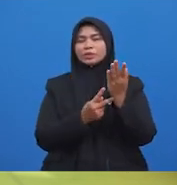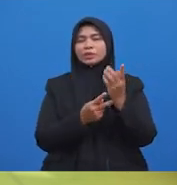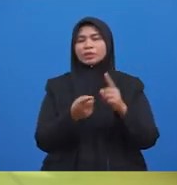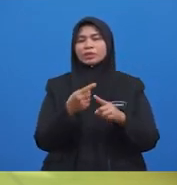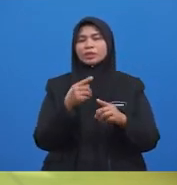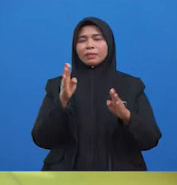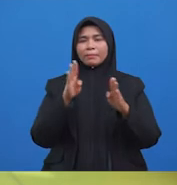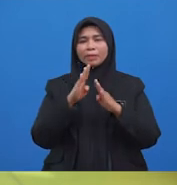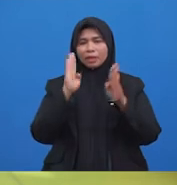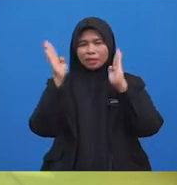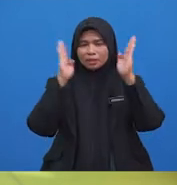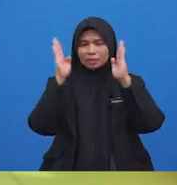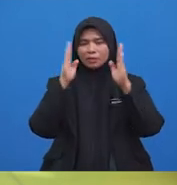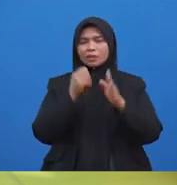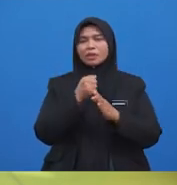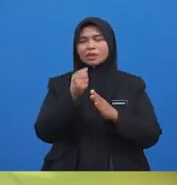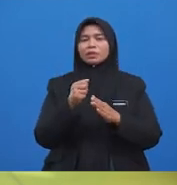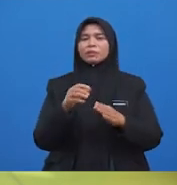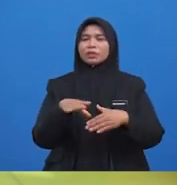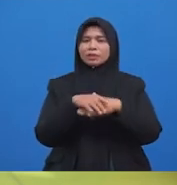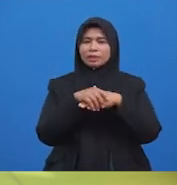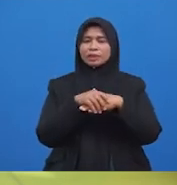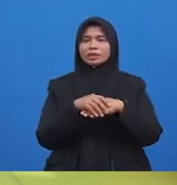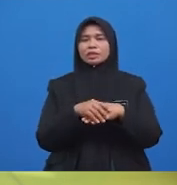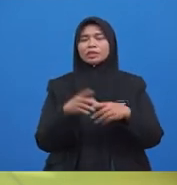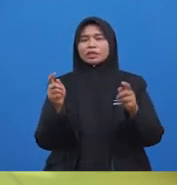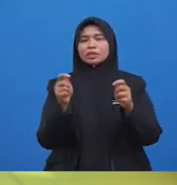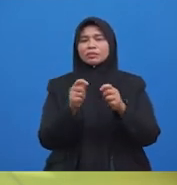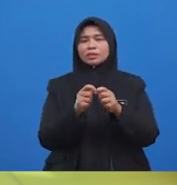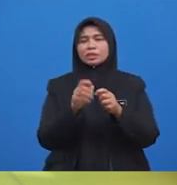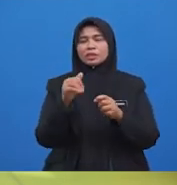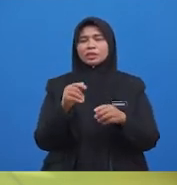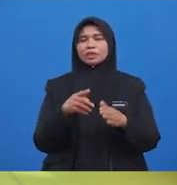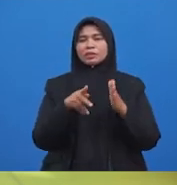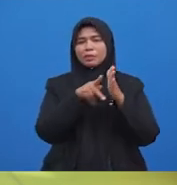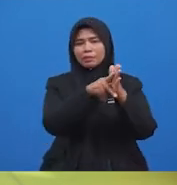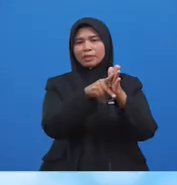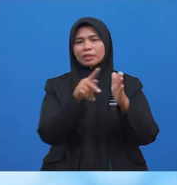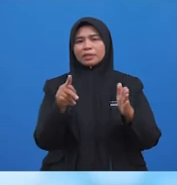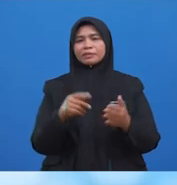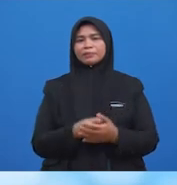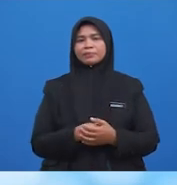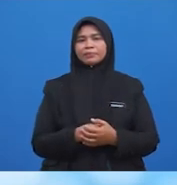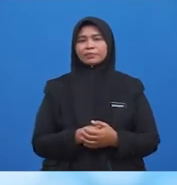Melayu atau bahasa Inggris seperti yang dipaparkan